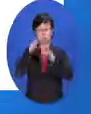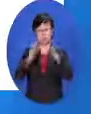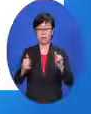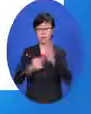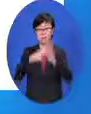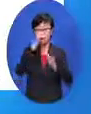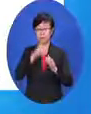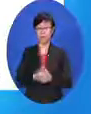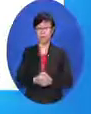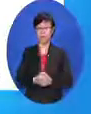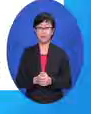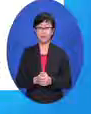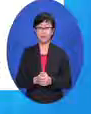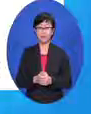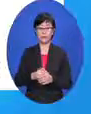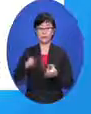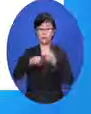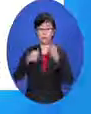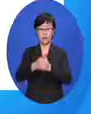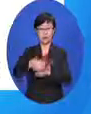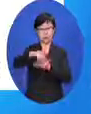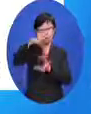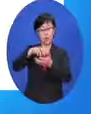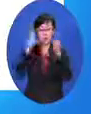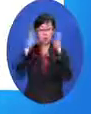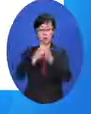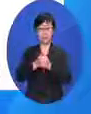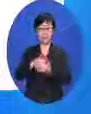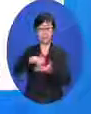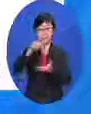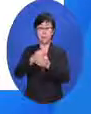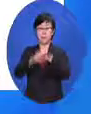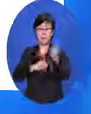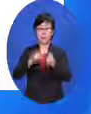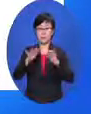재단법인 우체국 시설관리단에서 건축설비 기술자를 모집합니다.